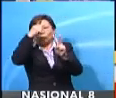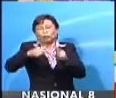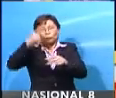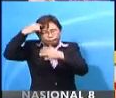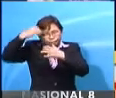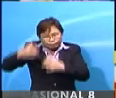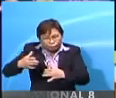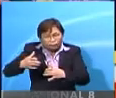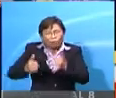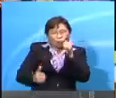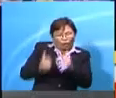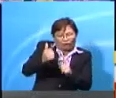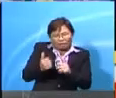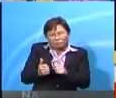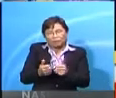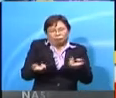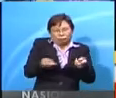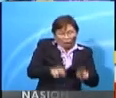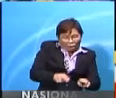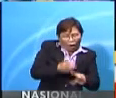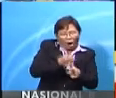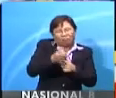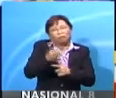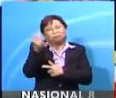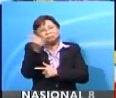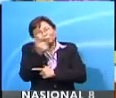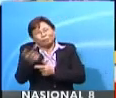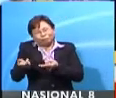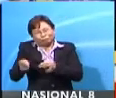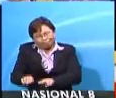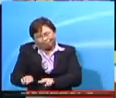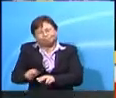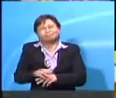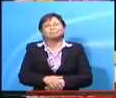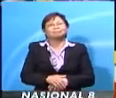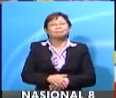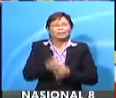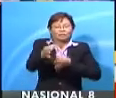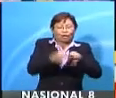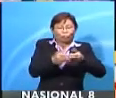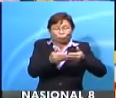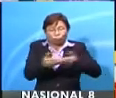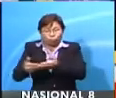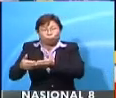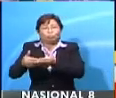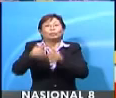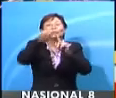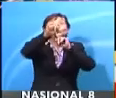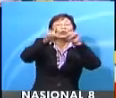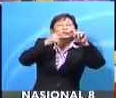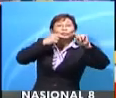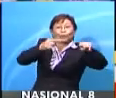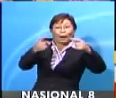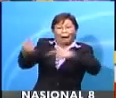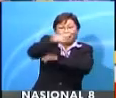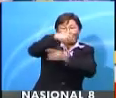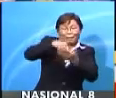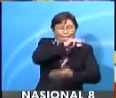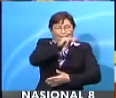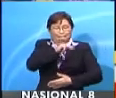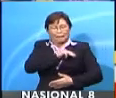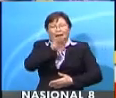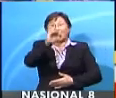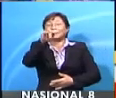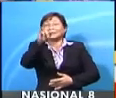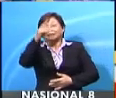membuat keputusan sama ada menandatangani perjanjian tersebut atau tidak. Mengulas lanjut dalam sesi soal-jawab hari ini, Menteri